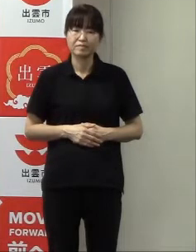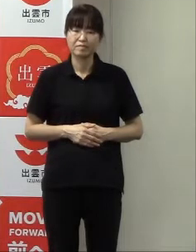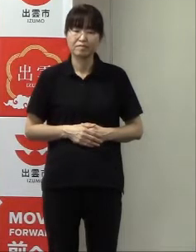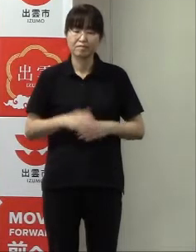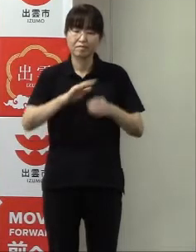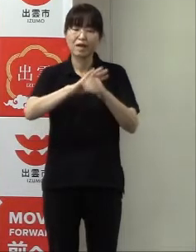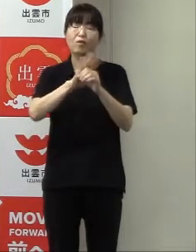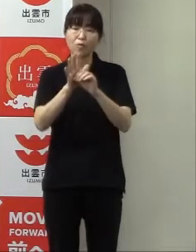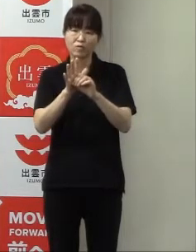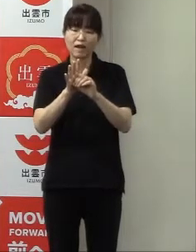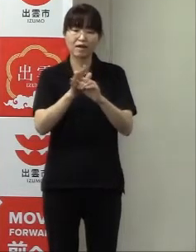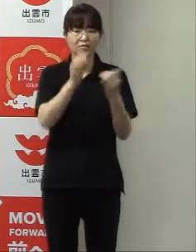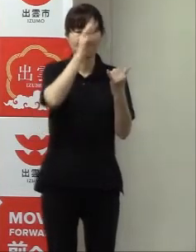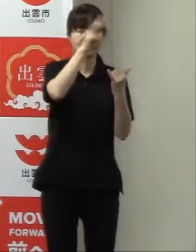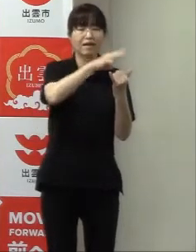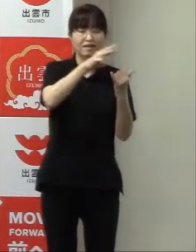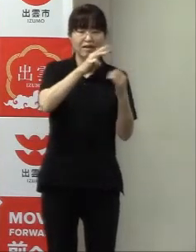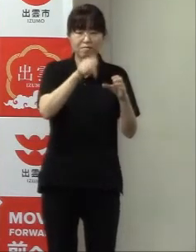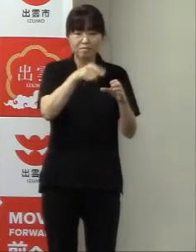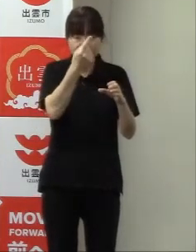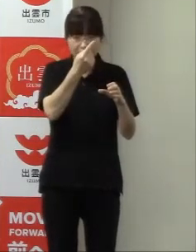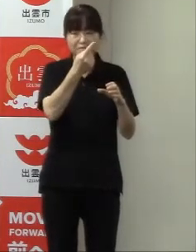コロナであったりとか災害であったり、